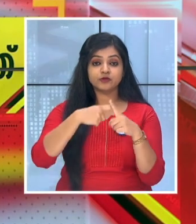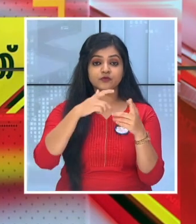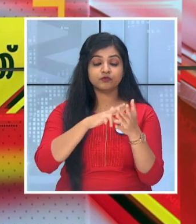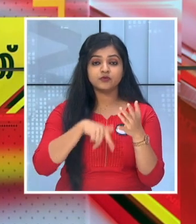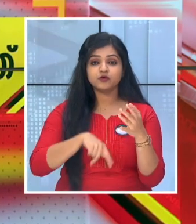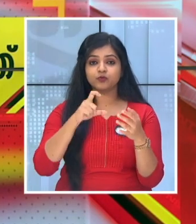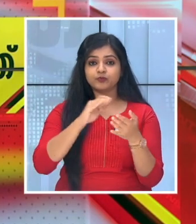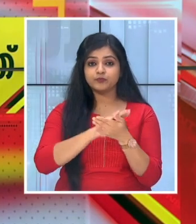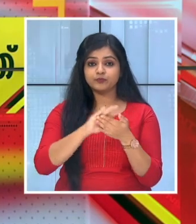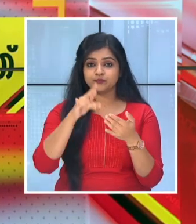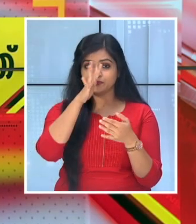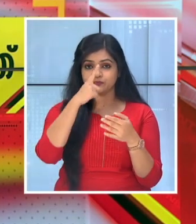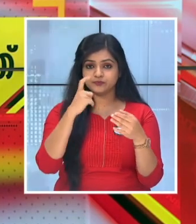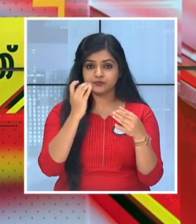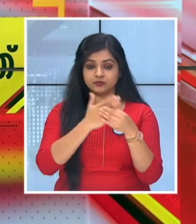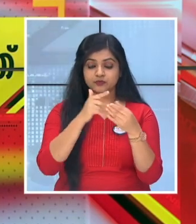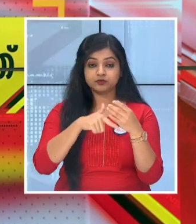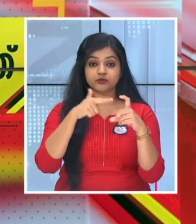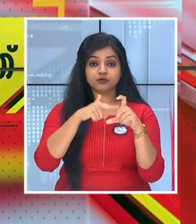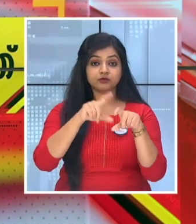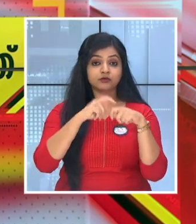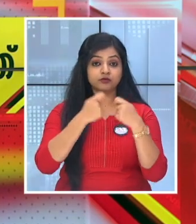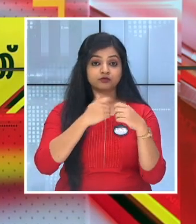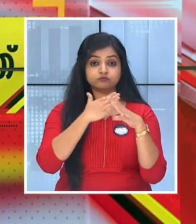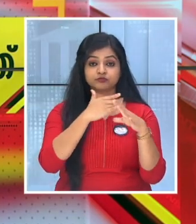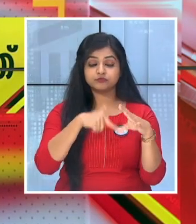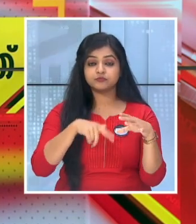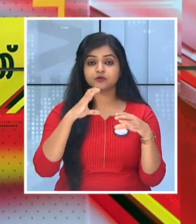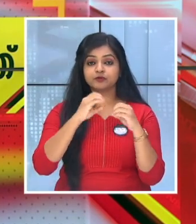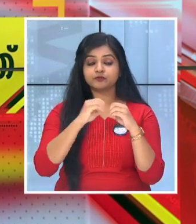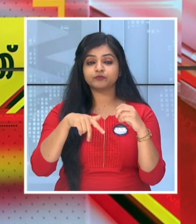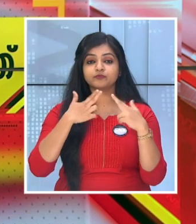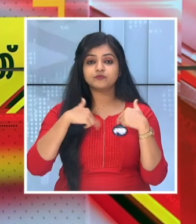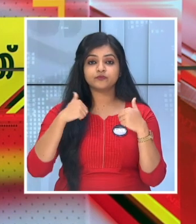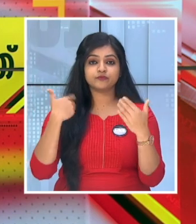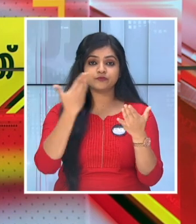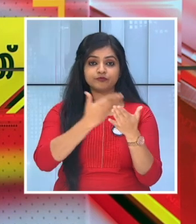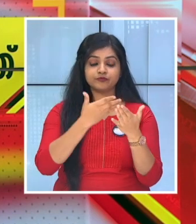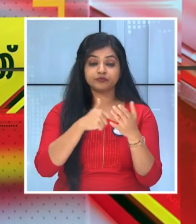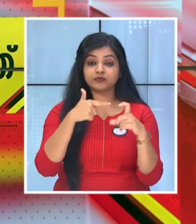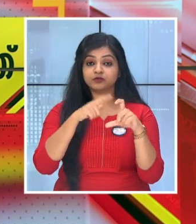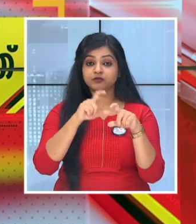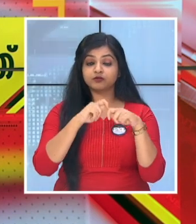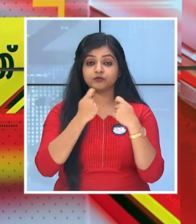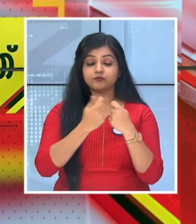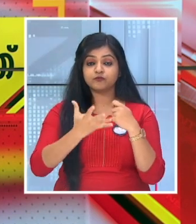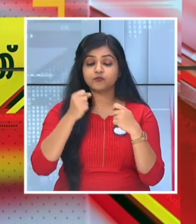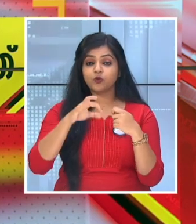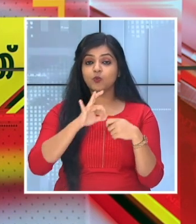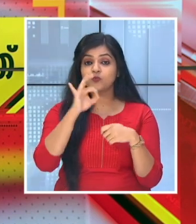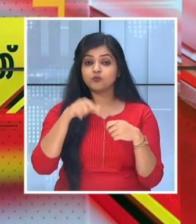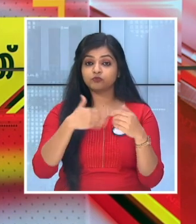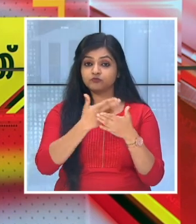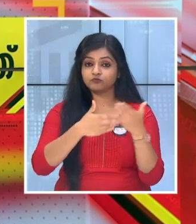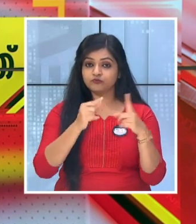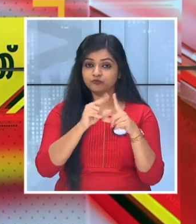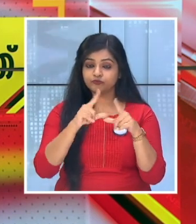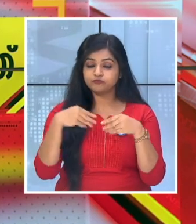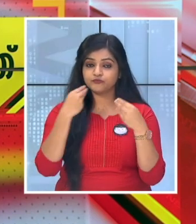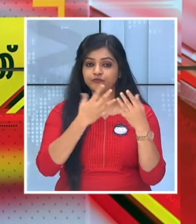ബാങ്ക് തട്ടിപ്പ് കേസിലാണ് എൻഫോഴ്സ്മെന്റ് ഡയറക്ടറേറ്റിനെതിരെ ക്രൈംബ്രാഞ്ച് ഹൈക്കോടതിയെ സമീപിച്ചിരിക്കുന്നത്. ഇഡി പിടിച്ചെടുത്ത യഥാർത്ഥ രേഖകൾ കൈമാറണം